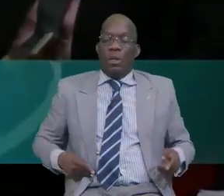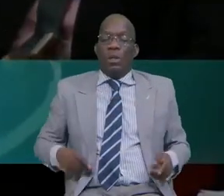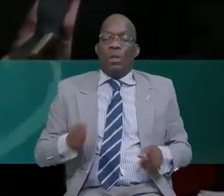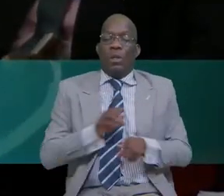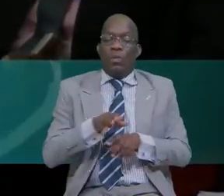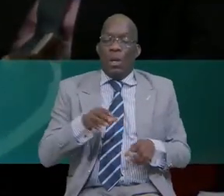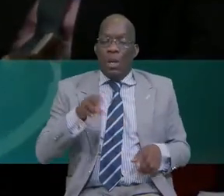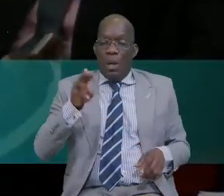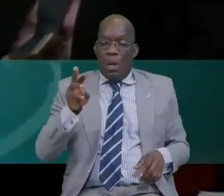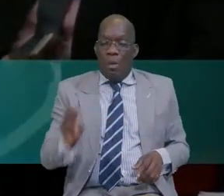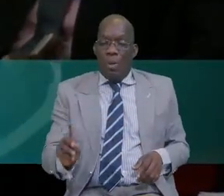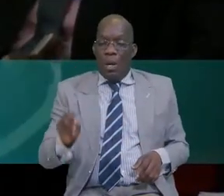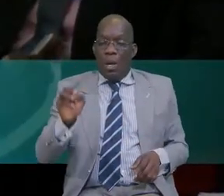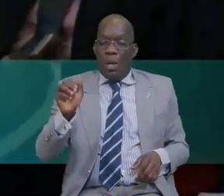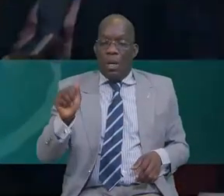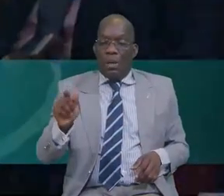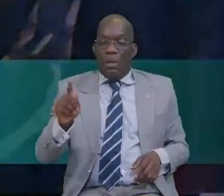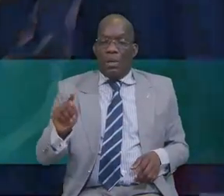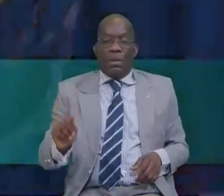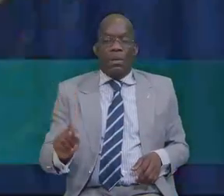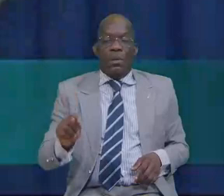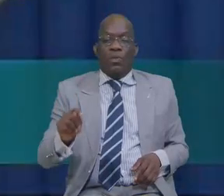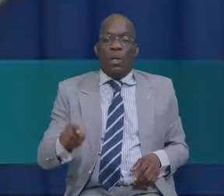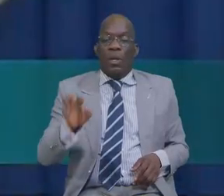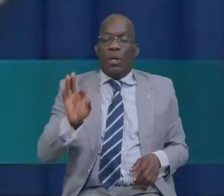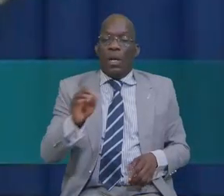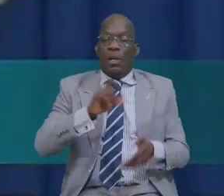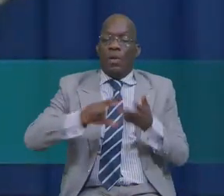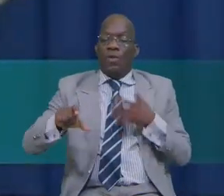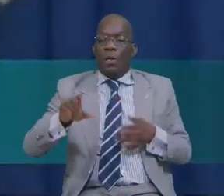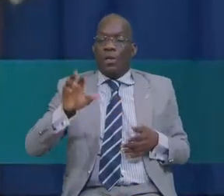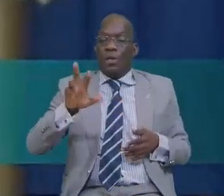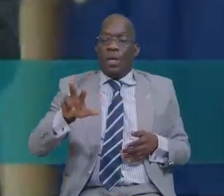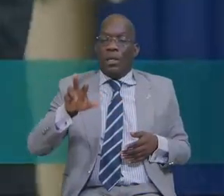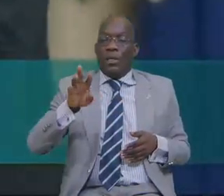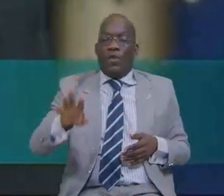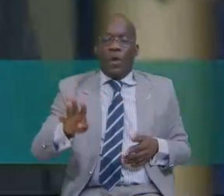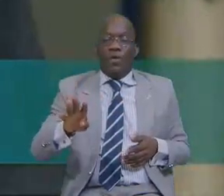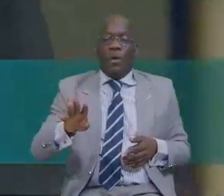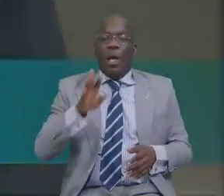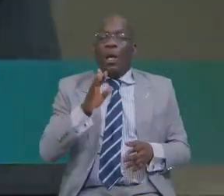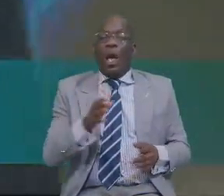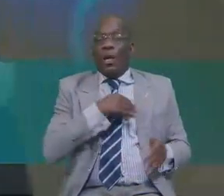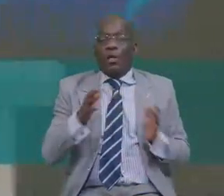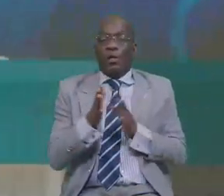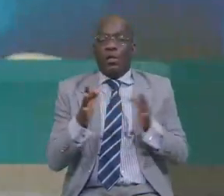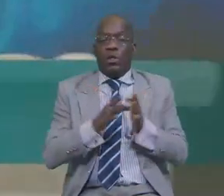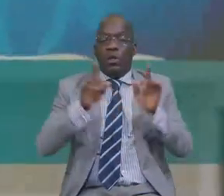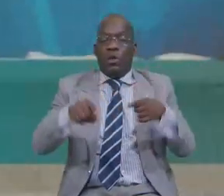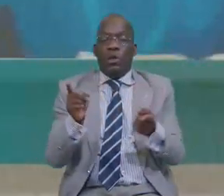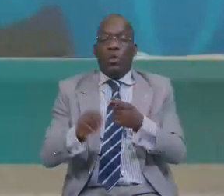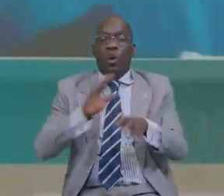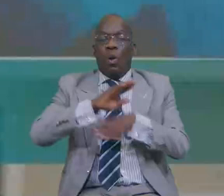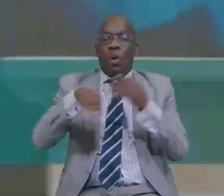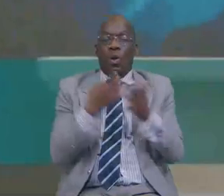verset 35. Jésus parcourait toutes les villes et les villages. Si Jésus